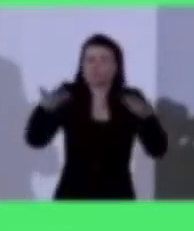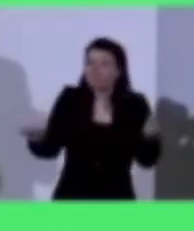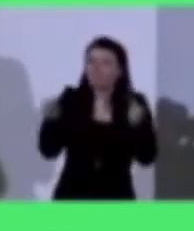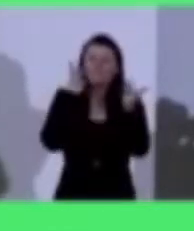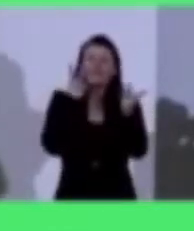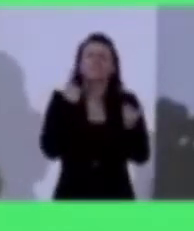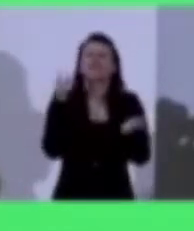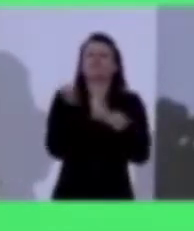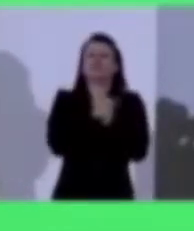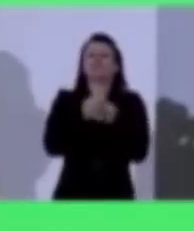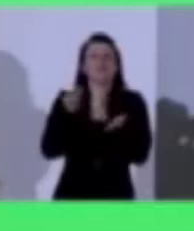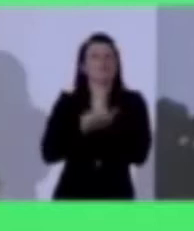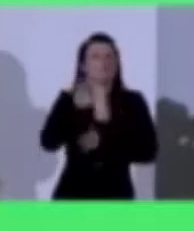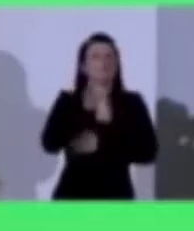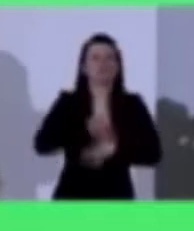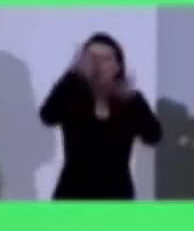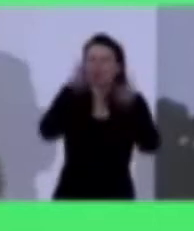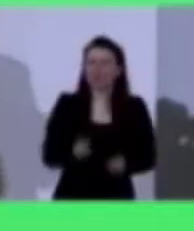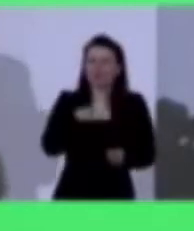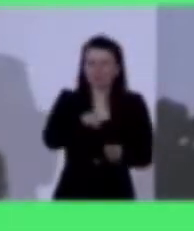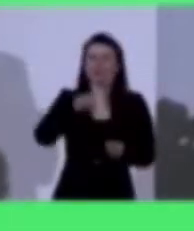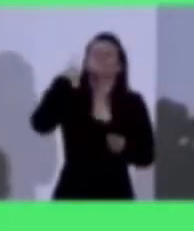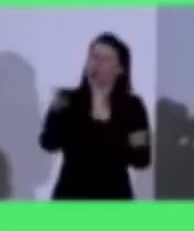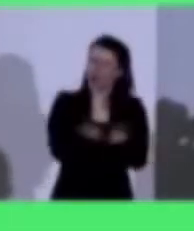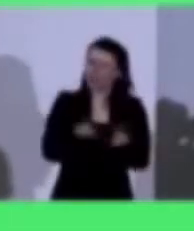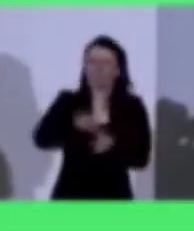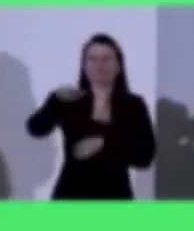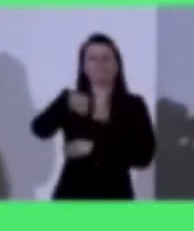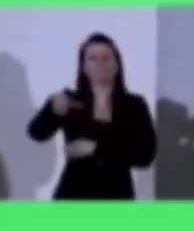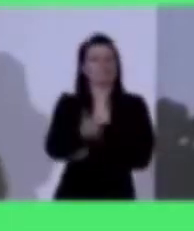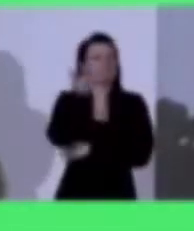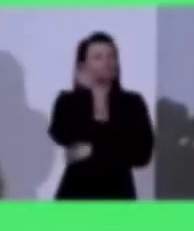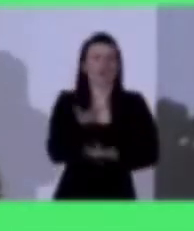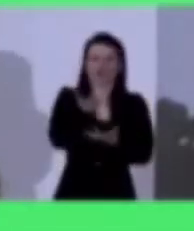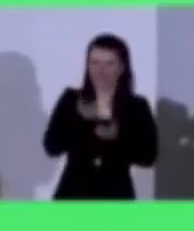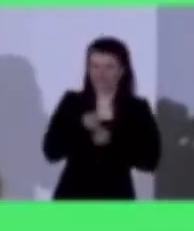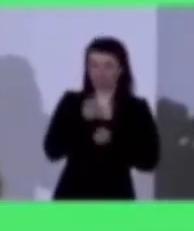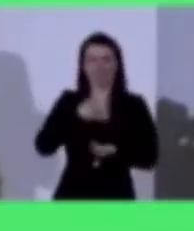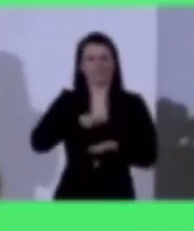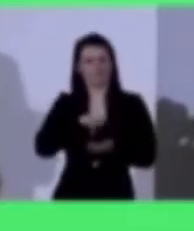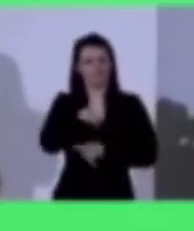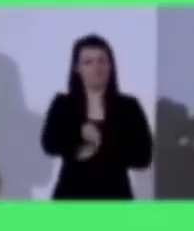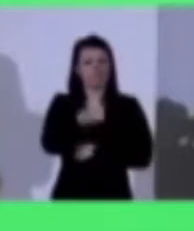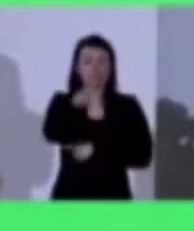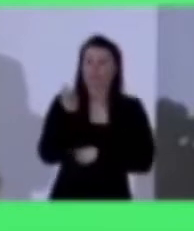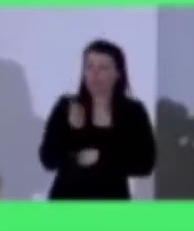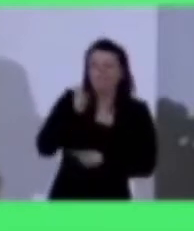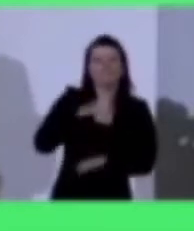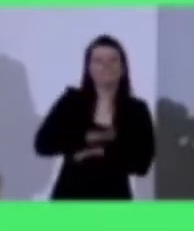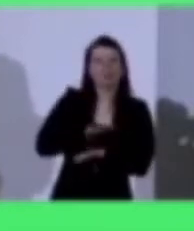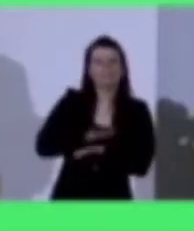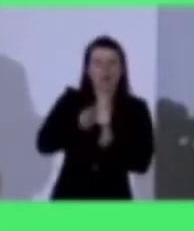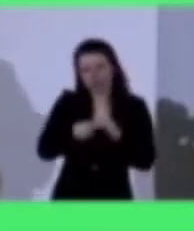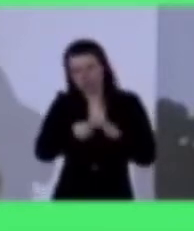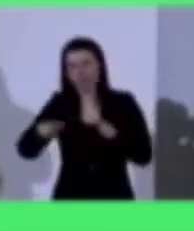della tua prenotazione che ci verrai anche di sms sul tuo cellulare clicca su stampa per avere la ricevuta